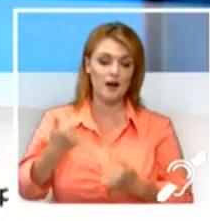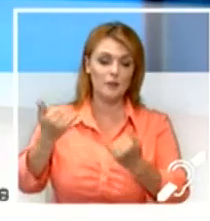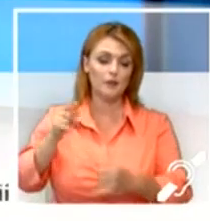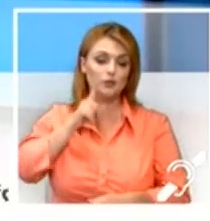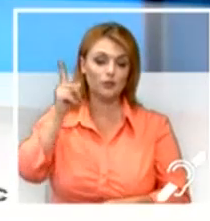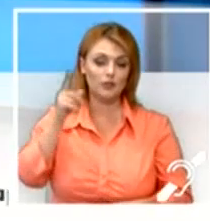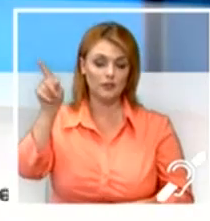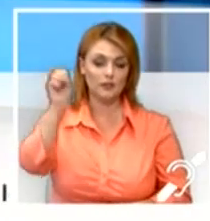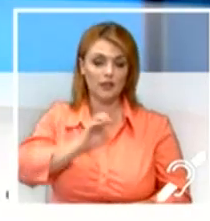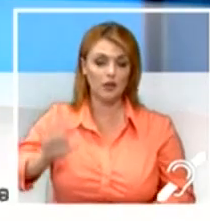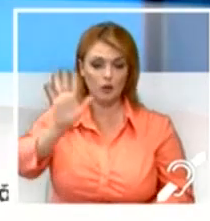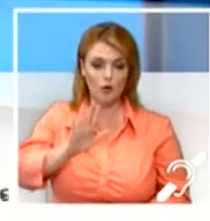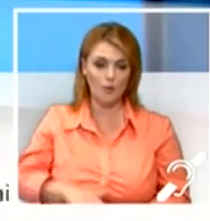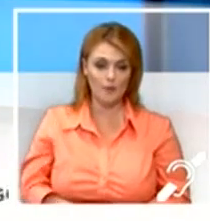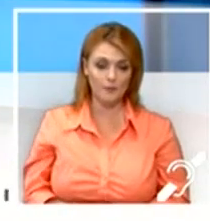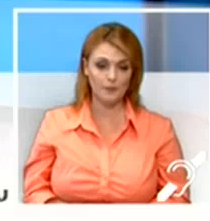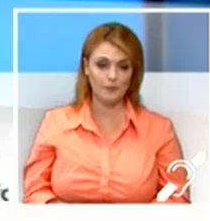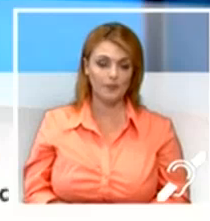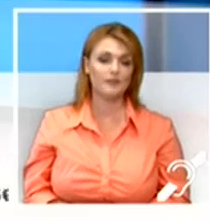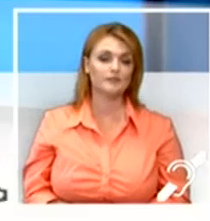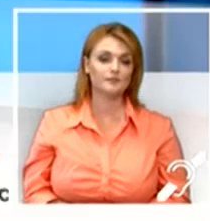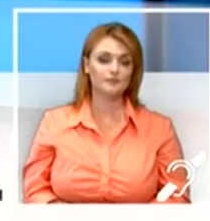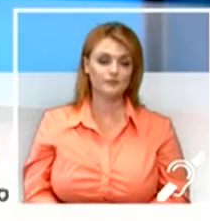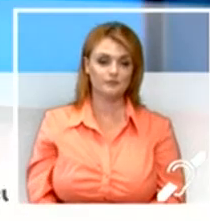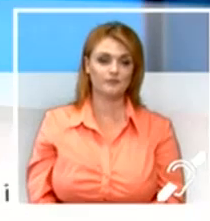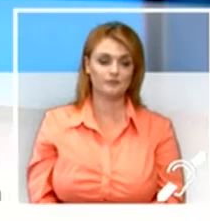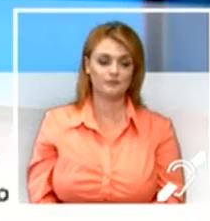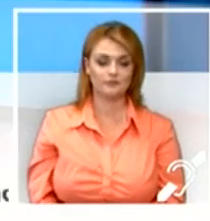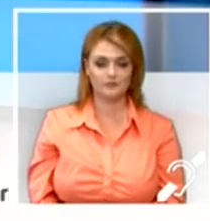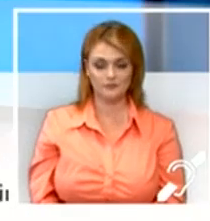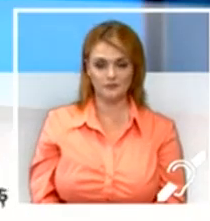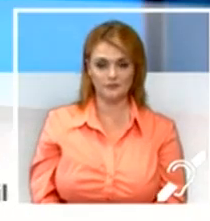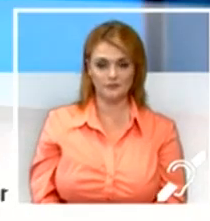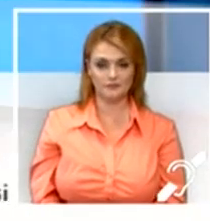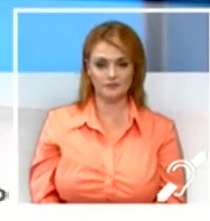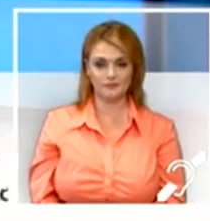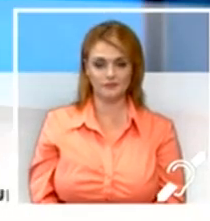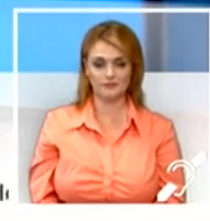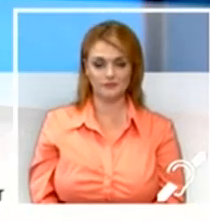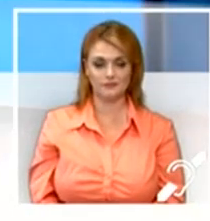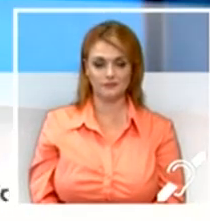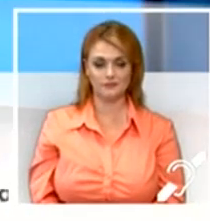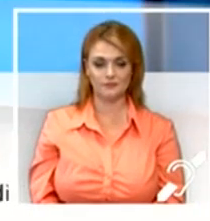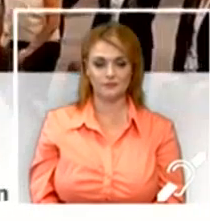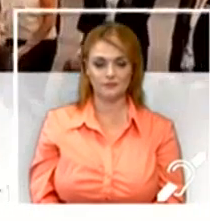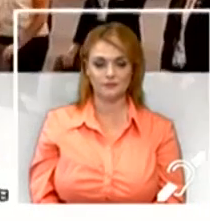European. La Banská Bystrica, aurul de la echipă a fost dublat de argintul de la individual compus.